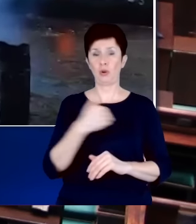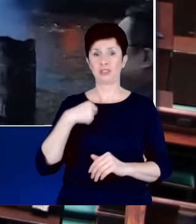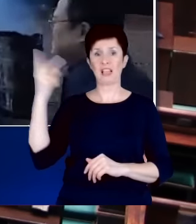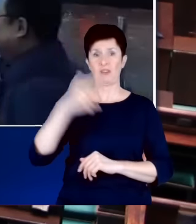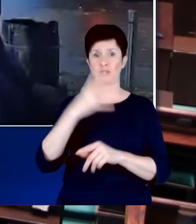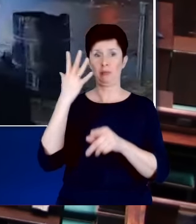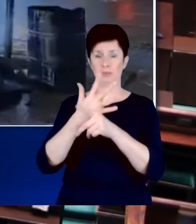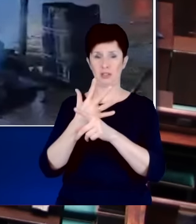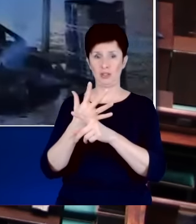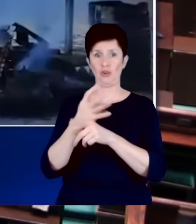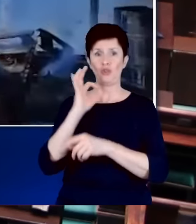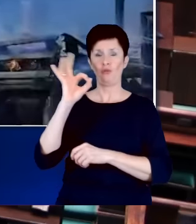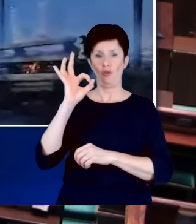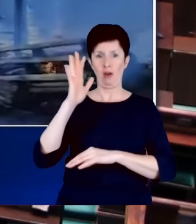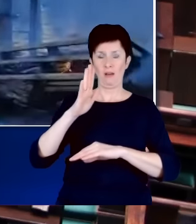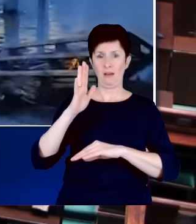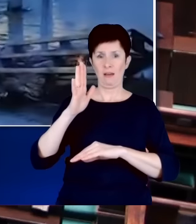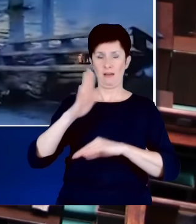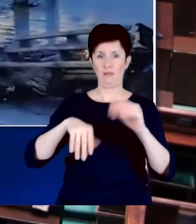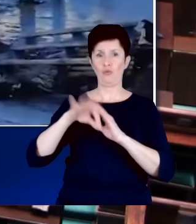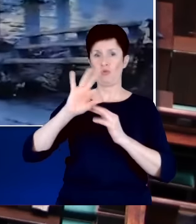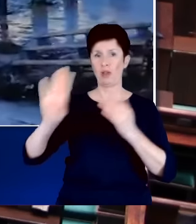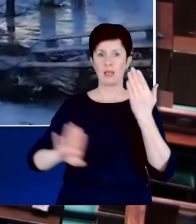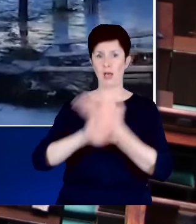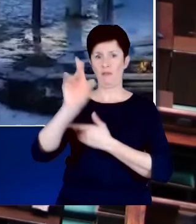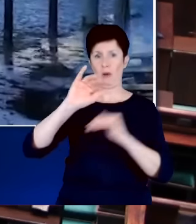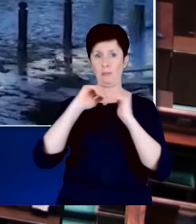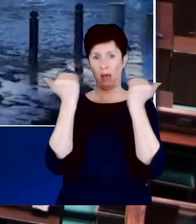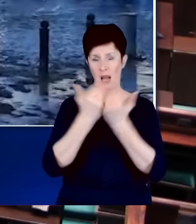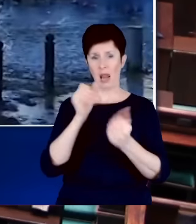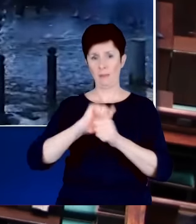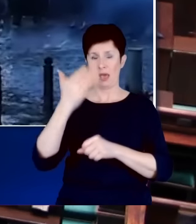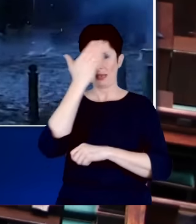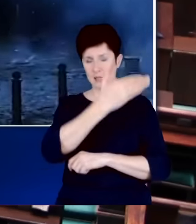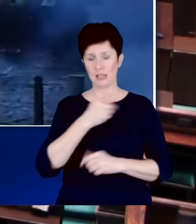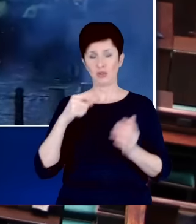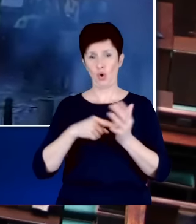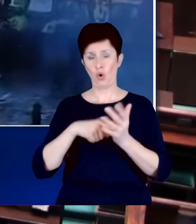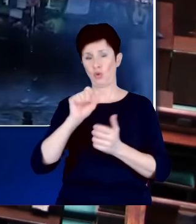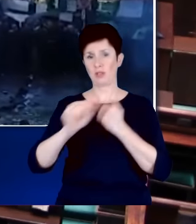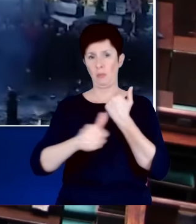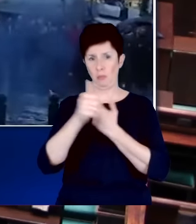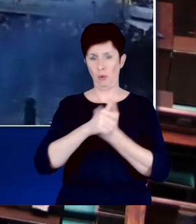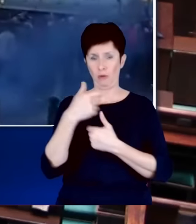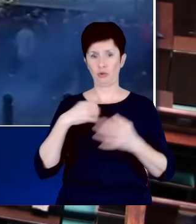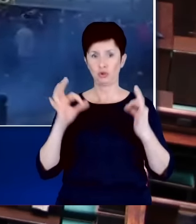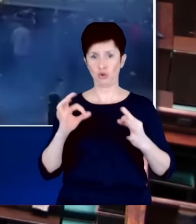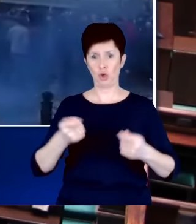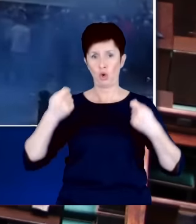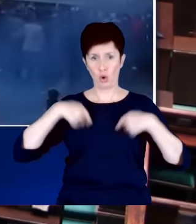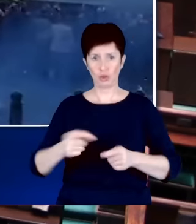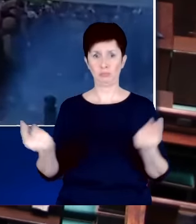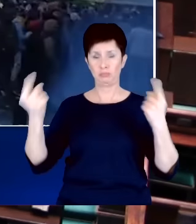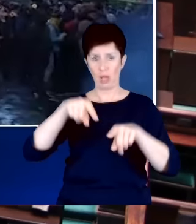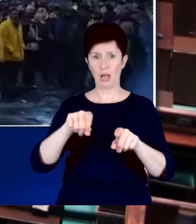swoim rękoma swojego reprezentanta w parlamencie zrobiła, jest właśnie powodem, dla którego dzisiaj rolnicy przyjechali,